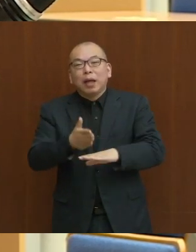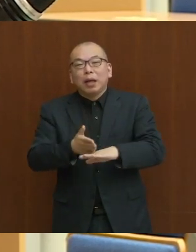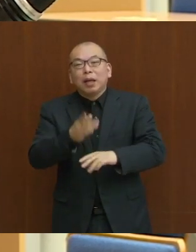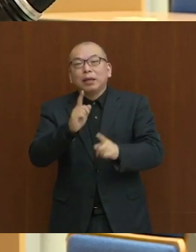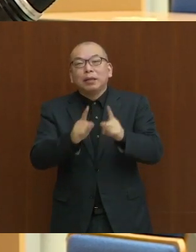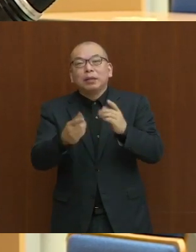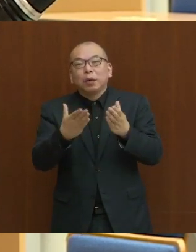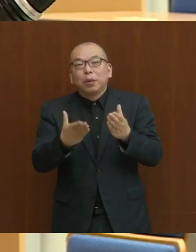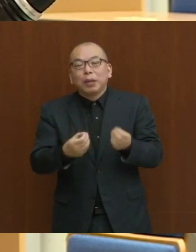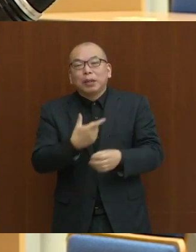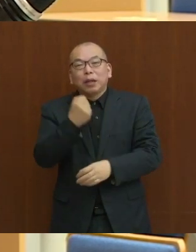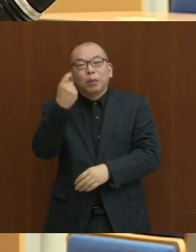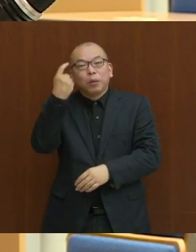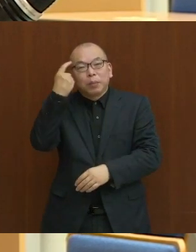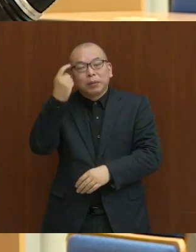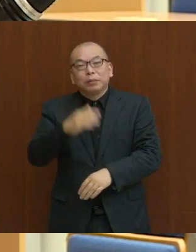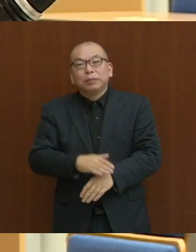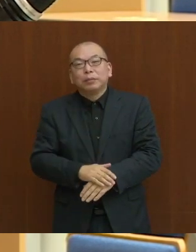させていただきます。